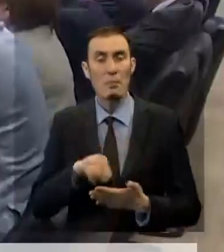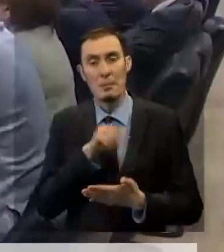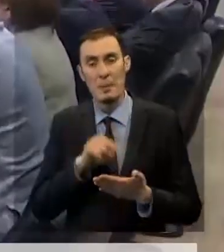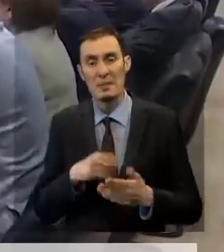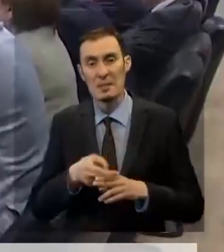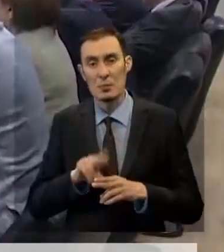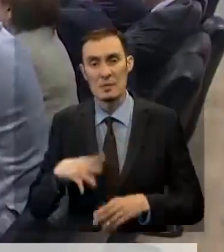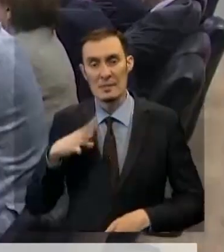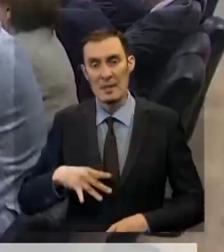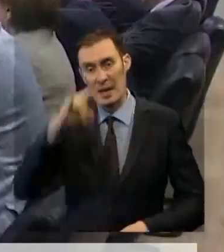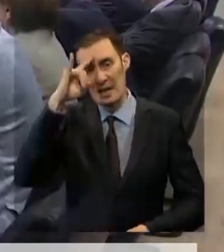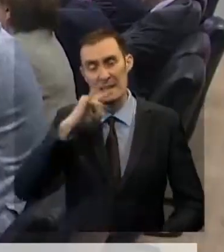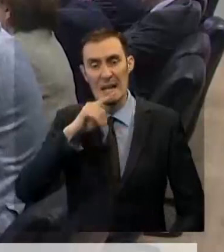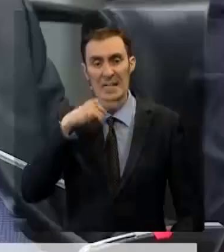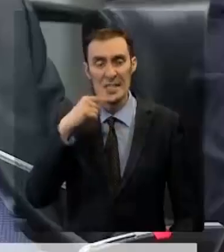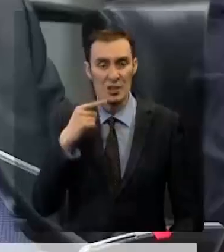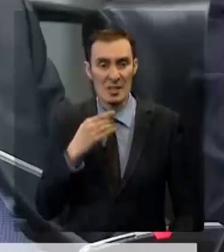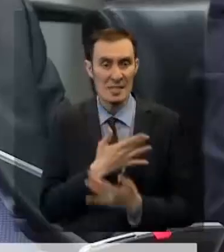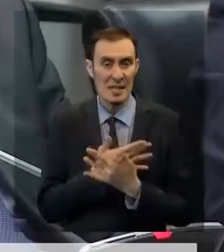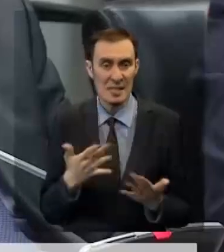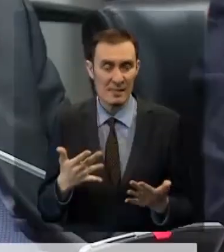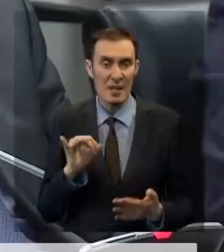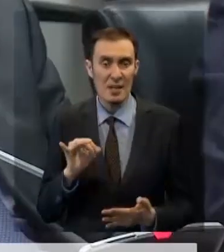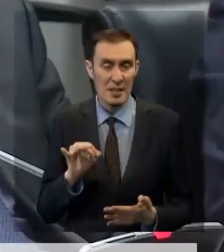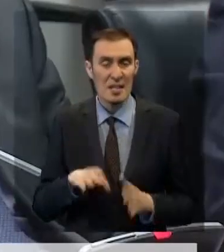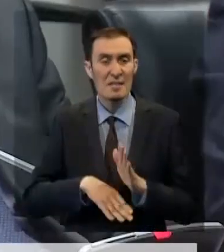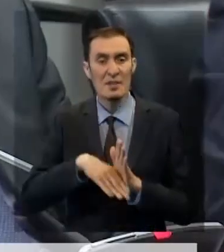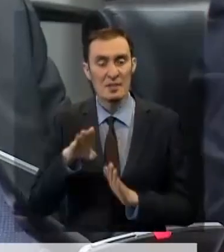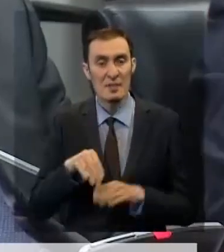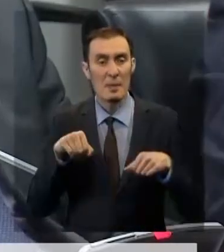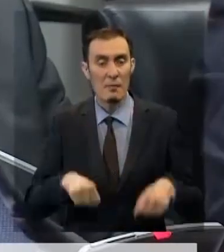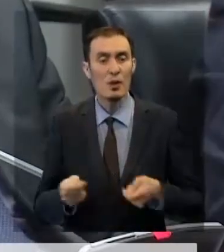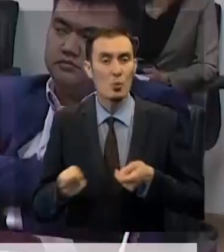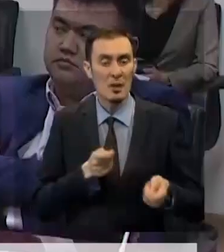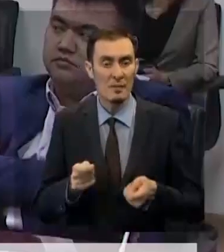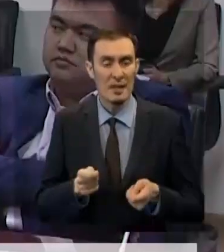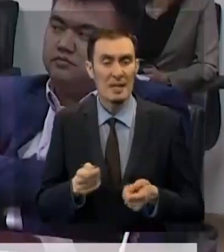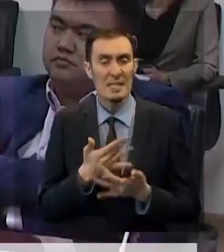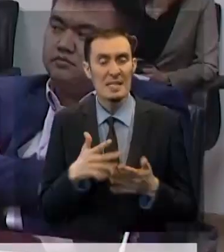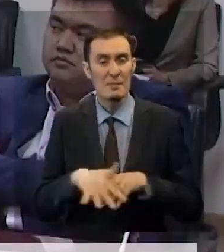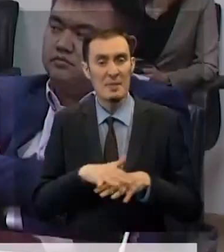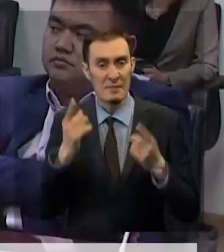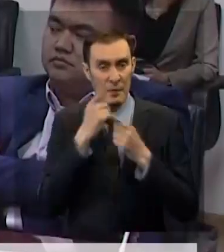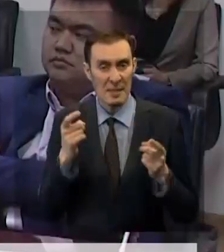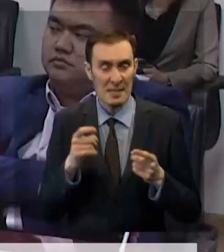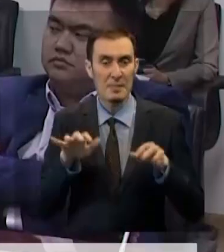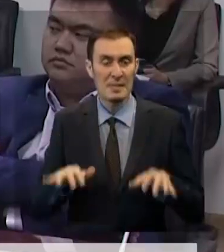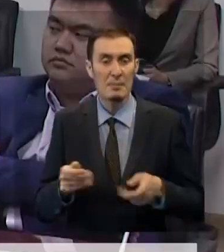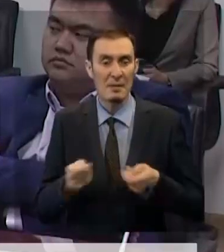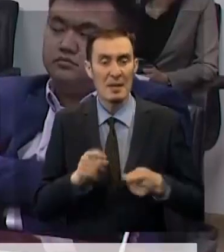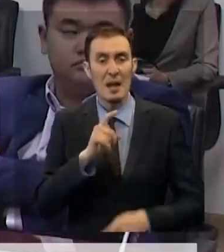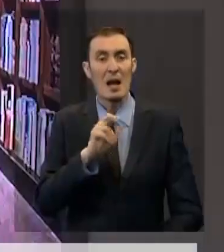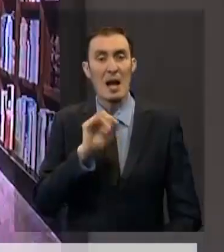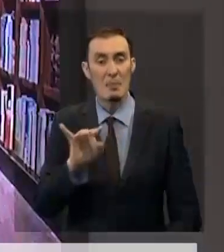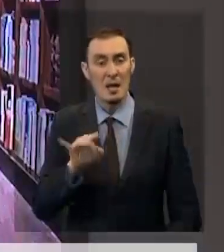с которыми сталкиваются казахоязычные масс-медиа и совершенствовании правового регулирования СМИ. Председатель правления агентства «Хабар»